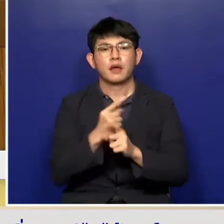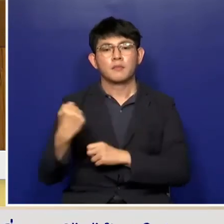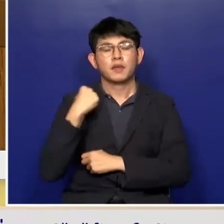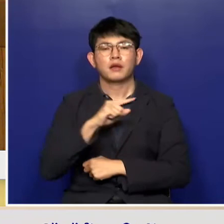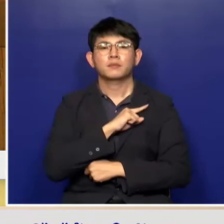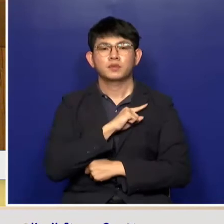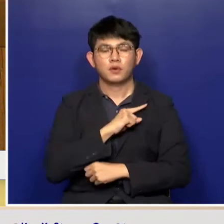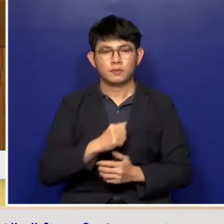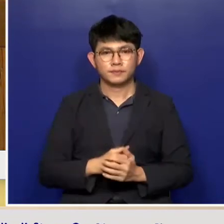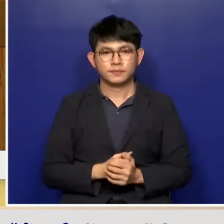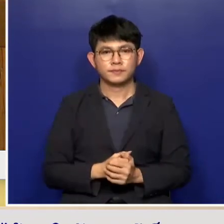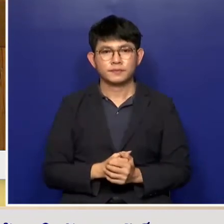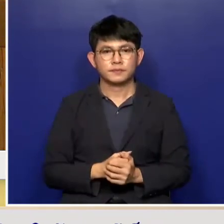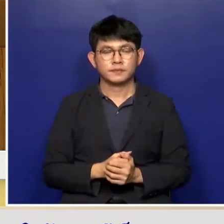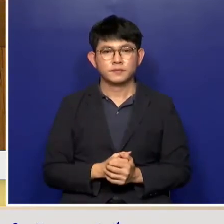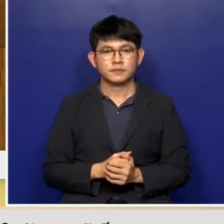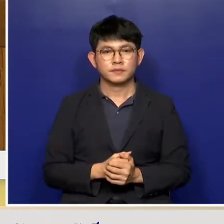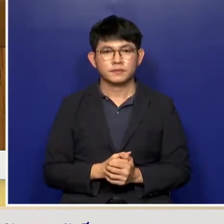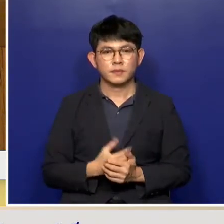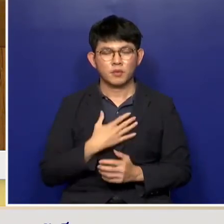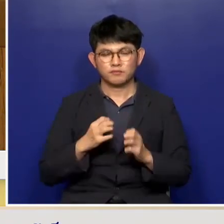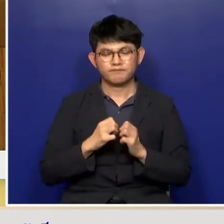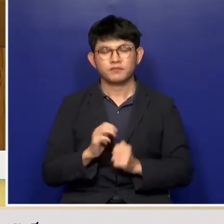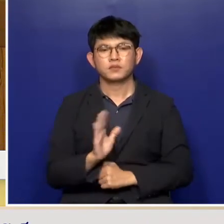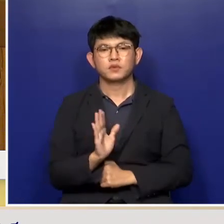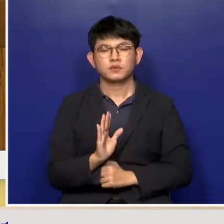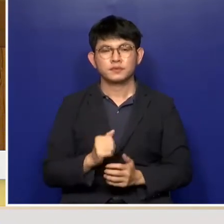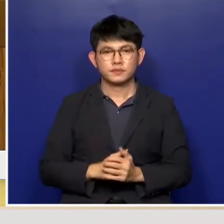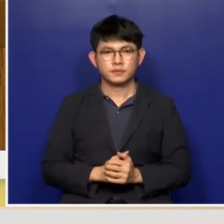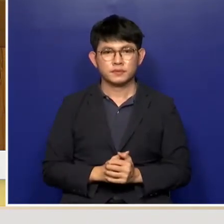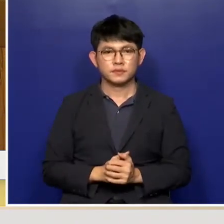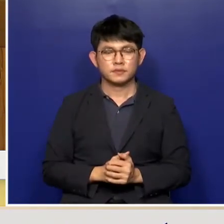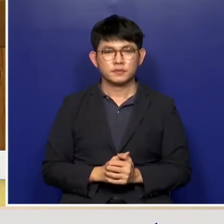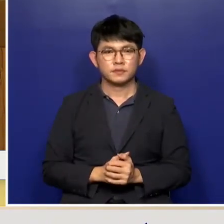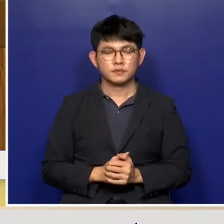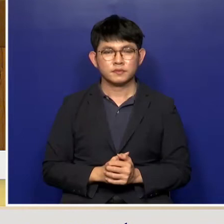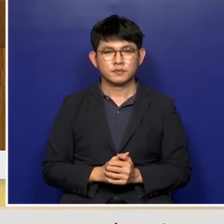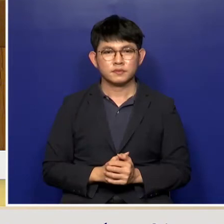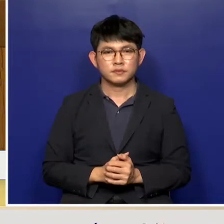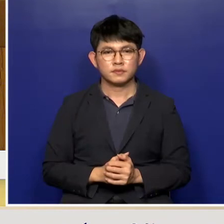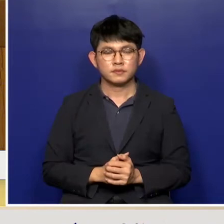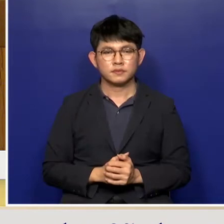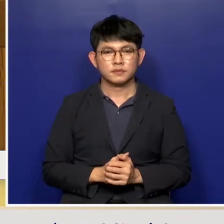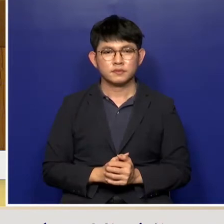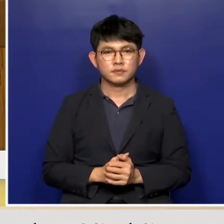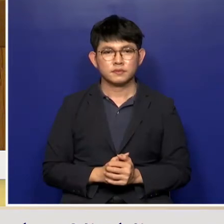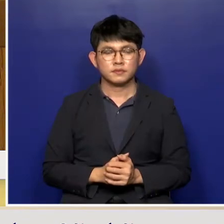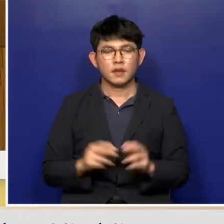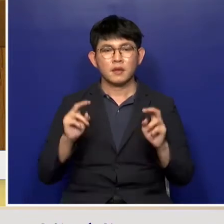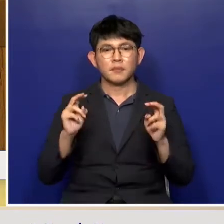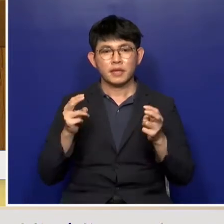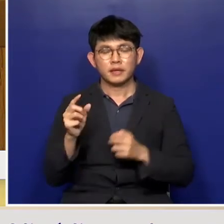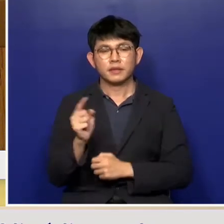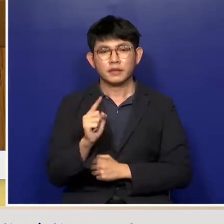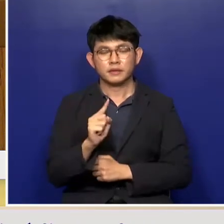านะครับ เพรวฉอยากใหพันตรงนั้นเพะamps ในเรื่องของการ